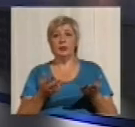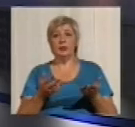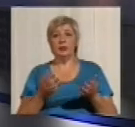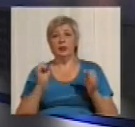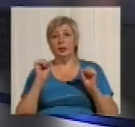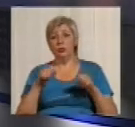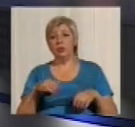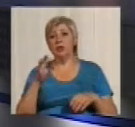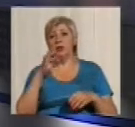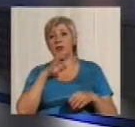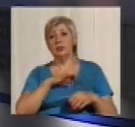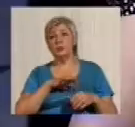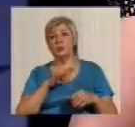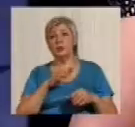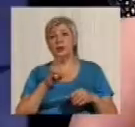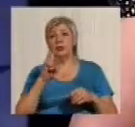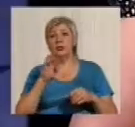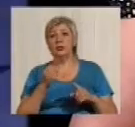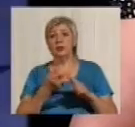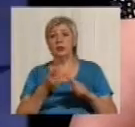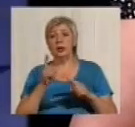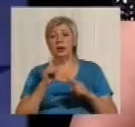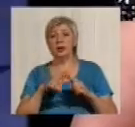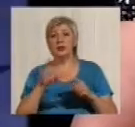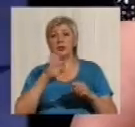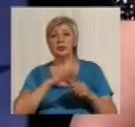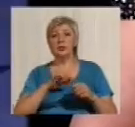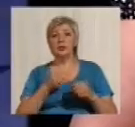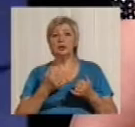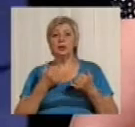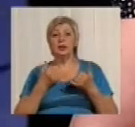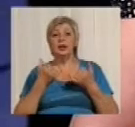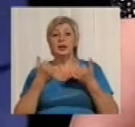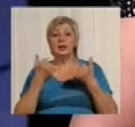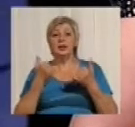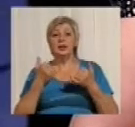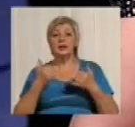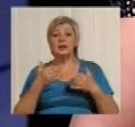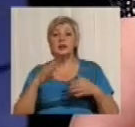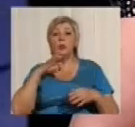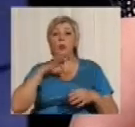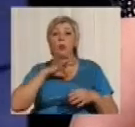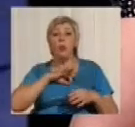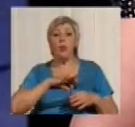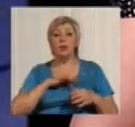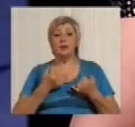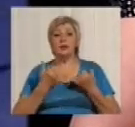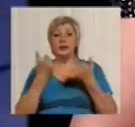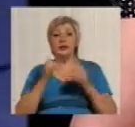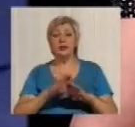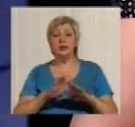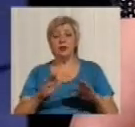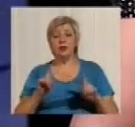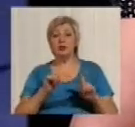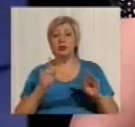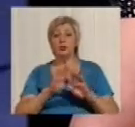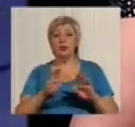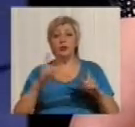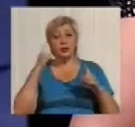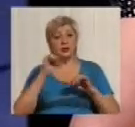можна использовать, ну, это нужно использовать с пользой для детей, чтобы дети могли развиваться, радоваться жизни,